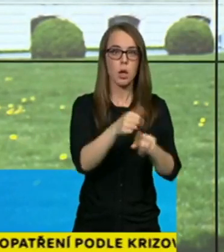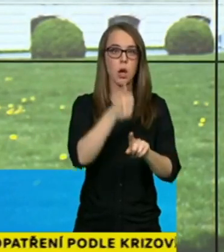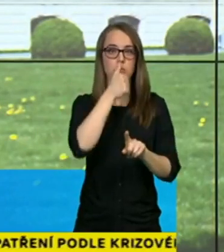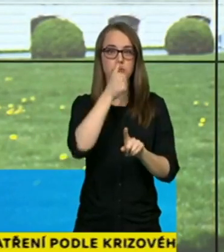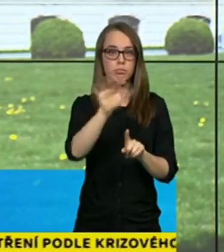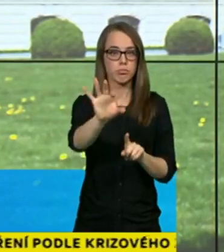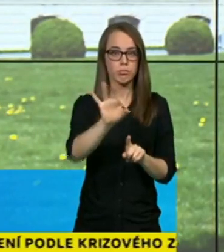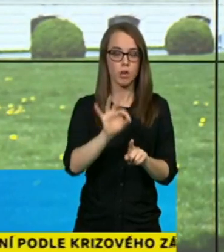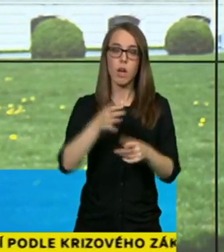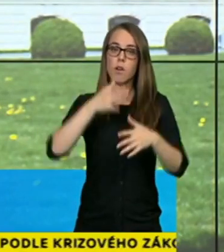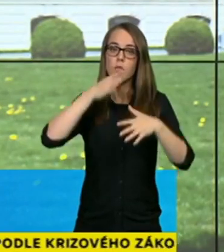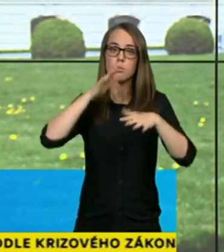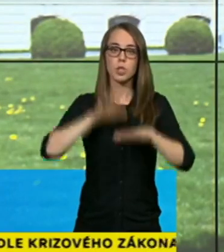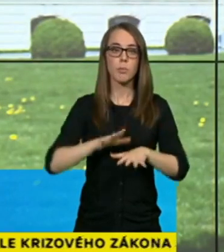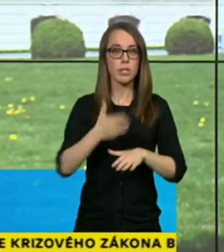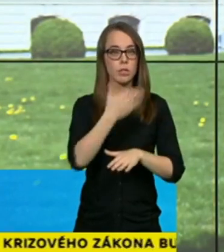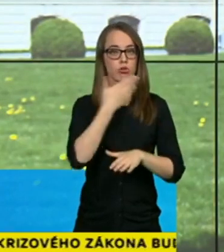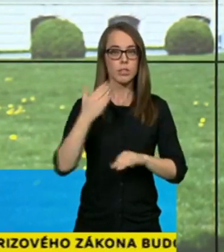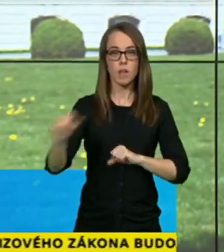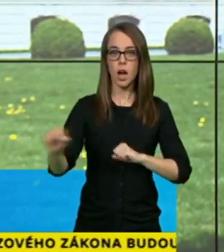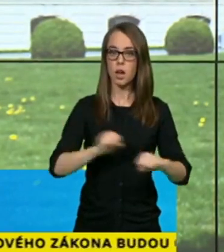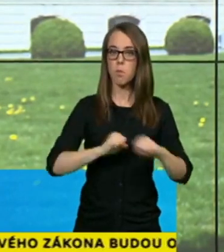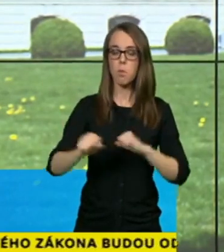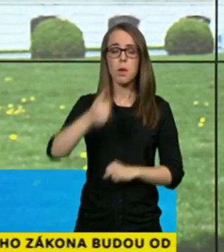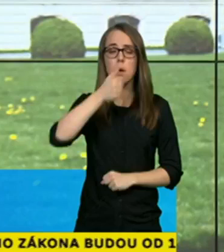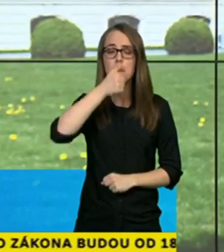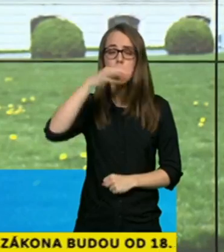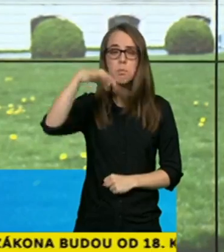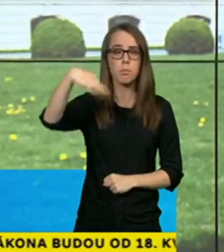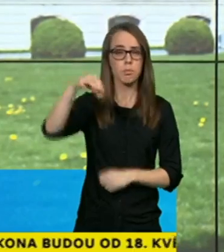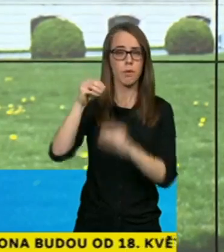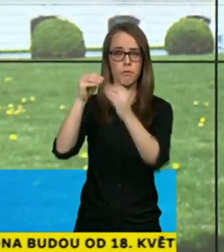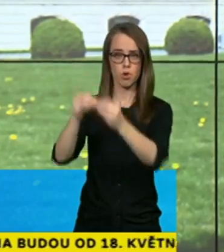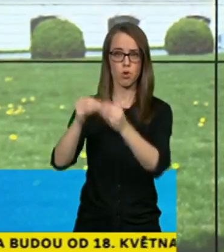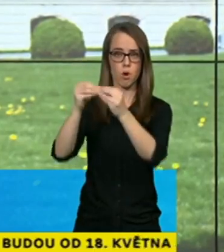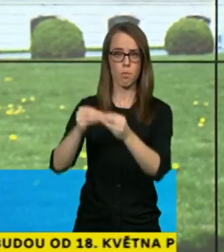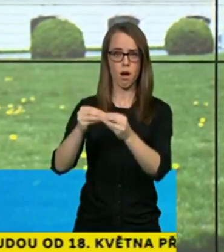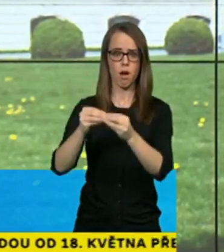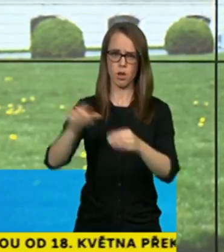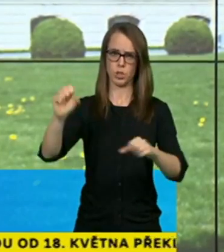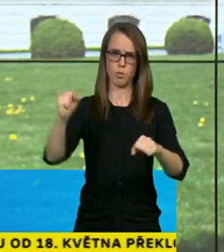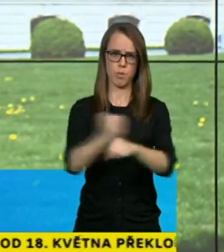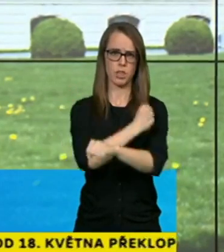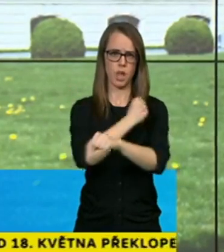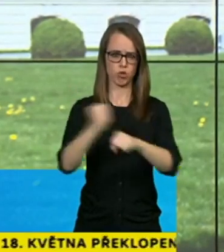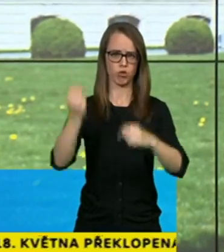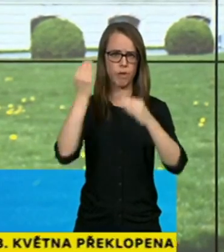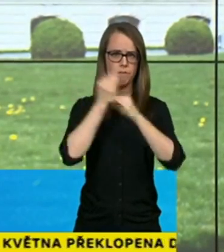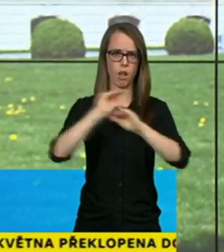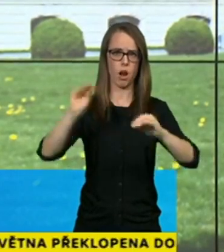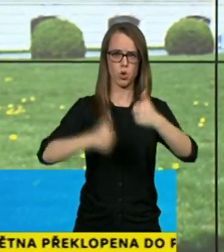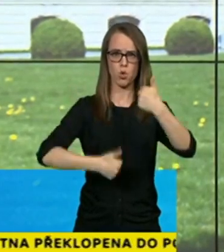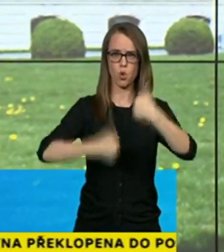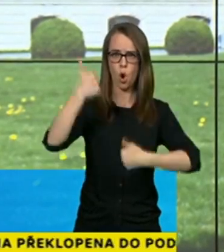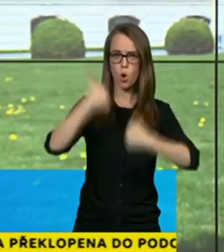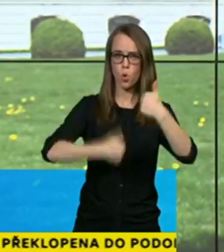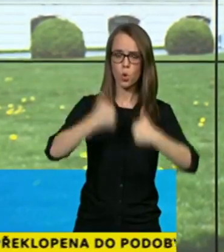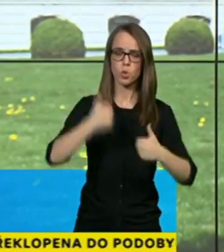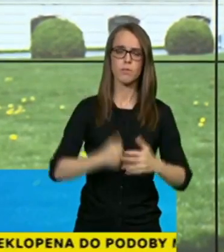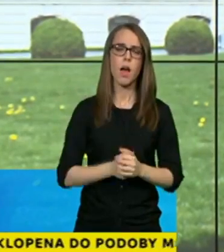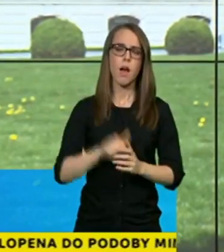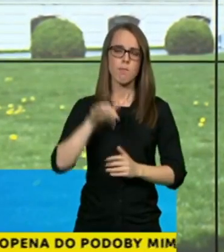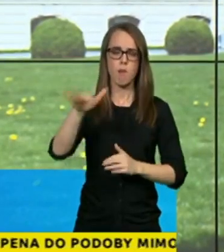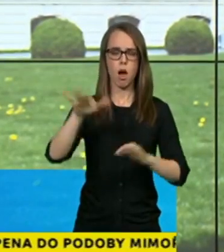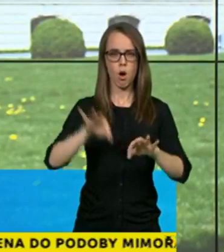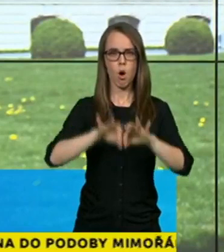na trhu není. Otázka i toho komisionálního hodnocení na těch 300 milionů korun za předpokladu, že tam